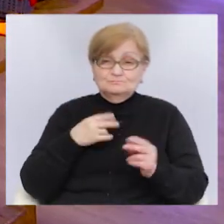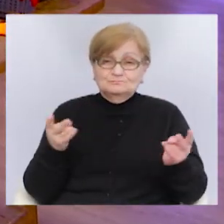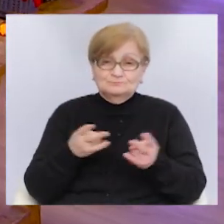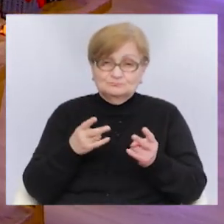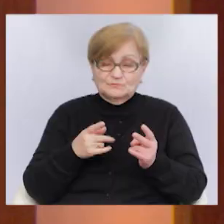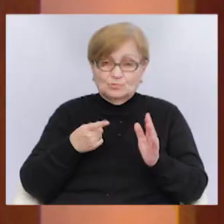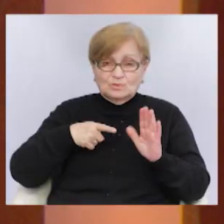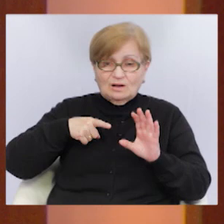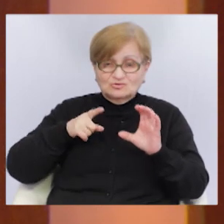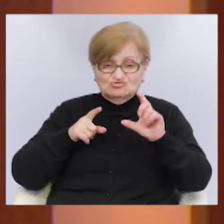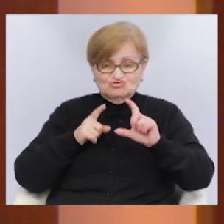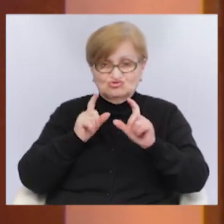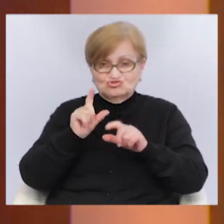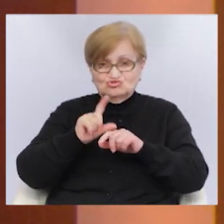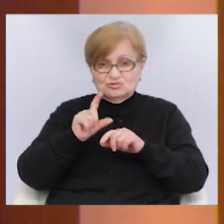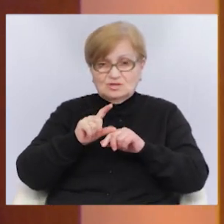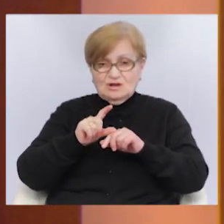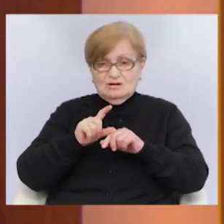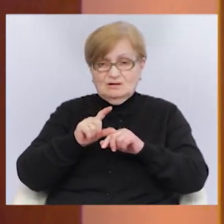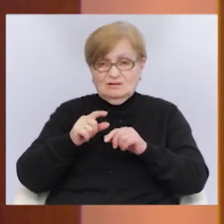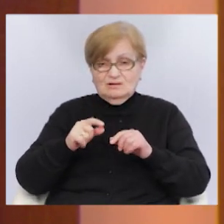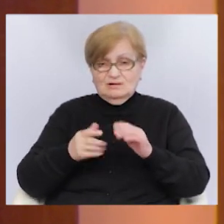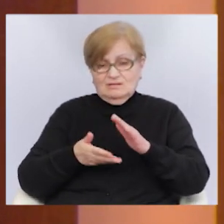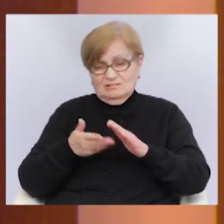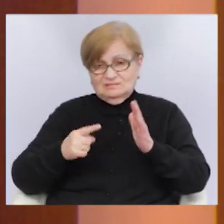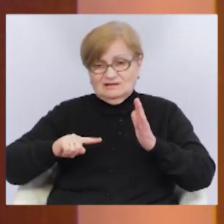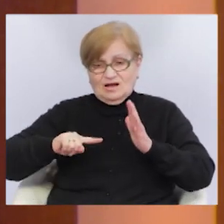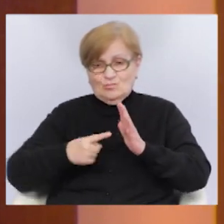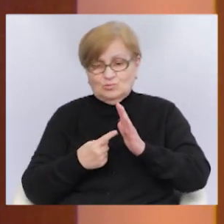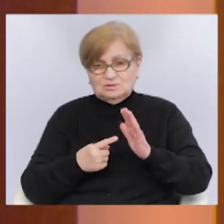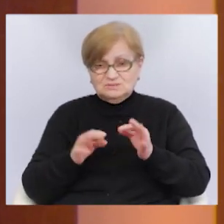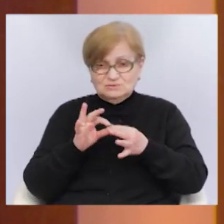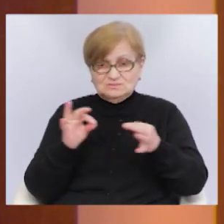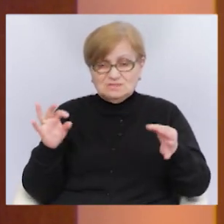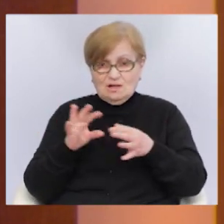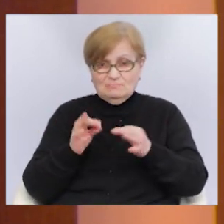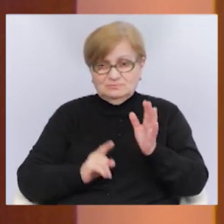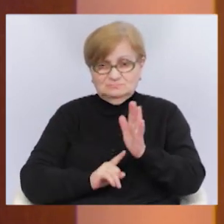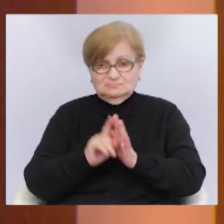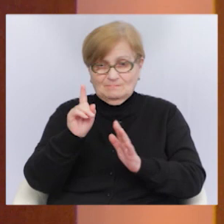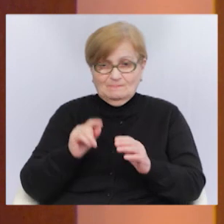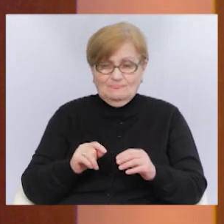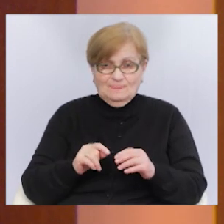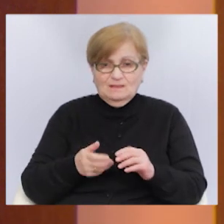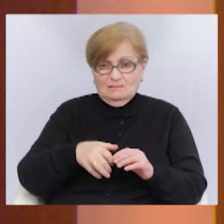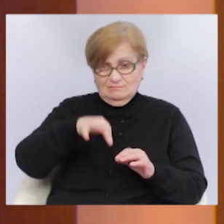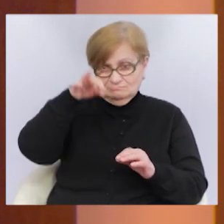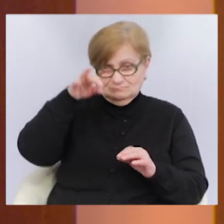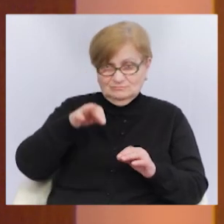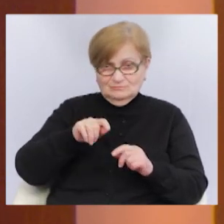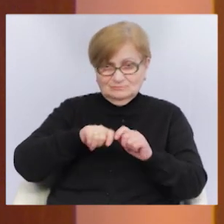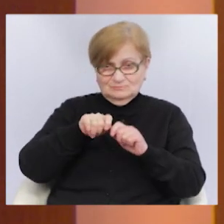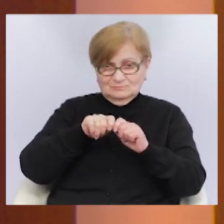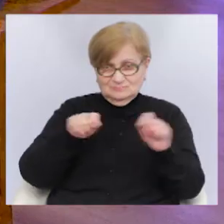რომ გავხრიტოთ ჭიქის უკან ერთი წერტილი, რომელშიც ეს ზაფი შეეტევა. შემდეგ ამოვწევთ ამ ზაფს და მე